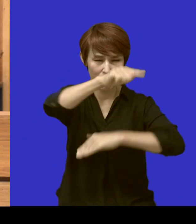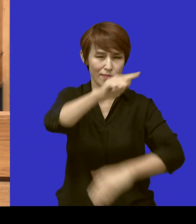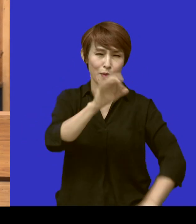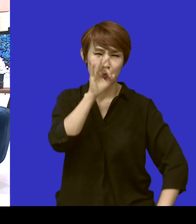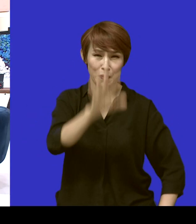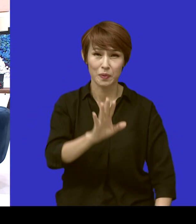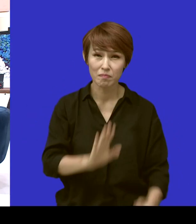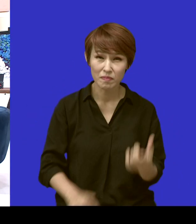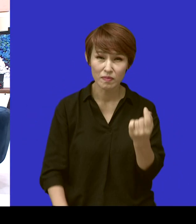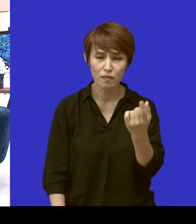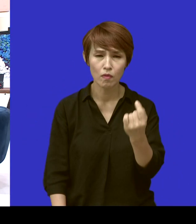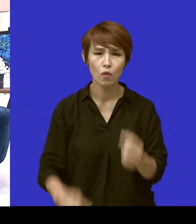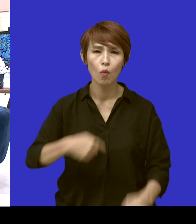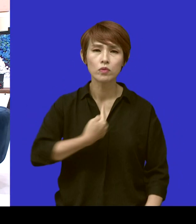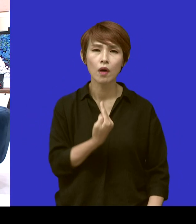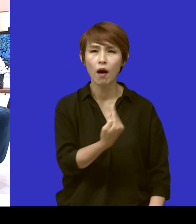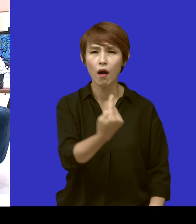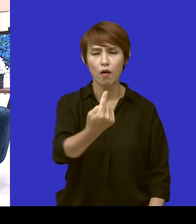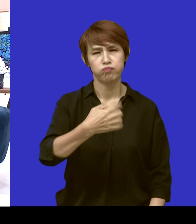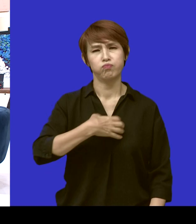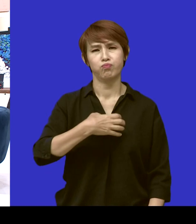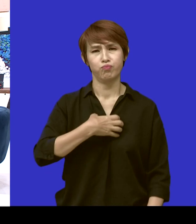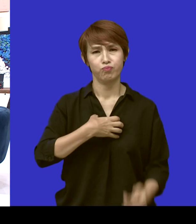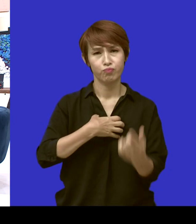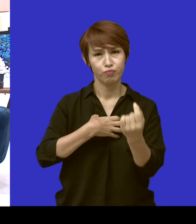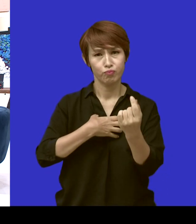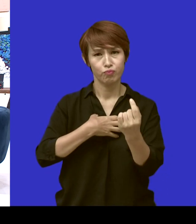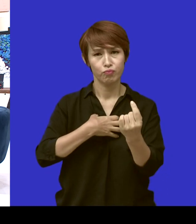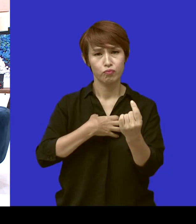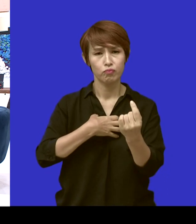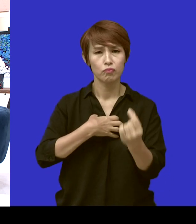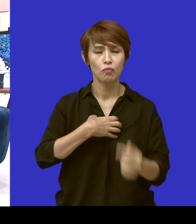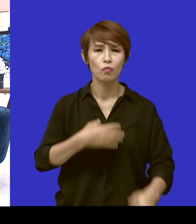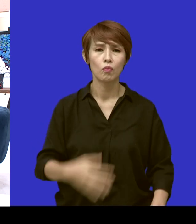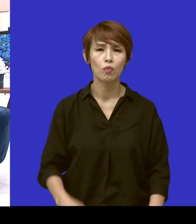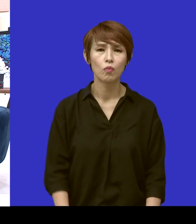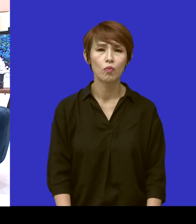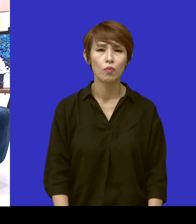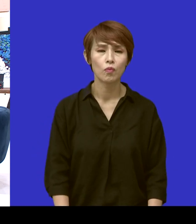없잖아요. 그죠. 그럼 혼자 움직이게 되면 굉장히 위험할 수 있잖아요.